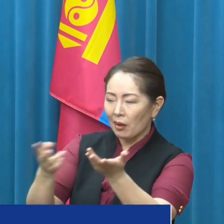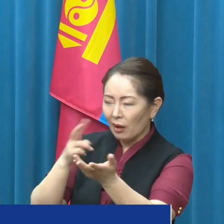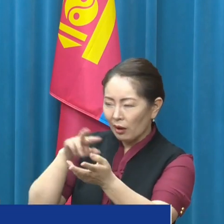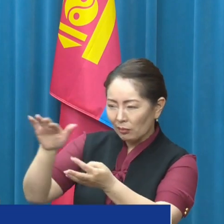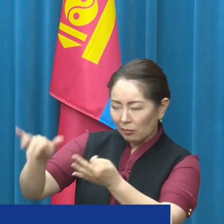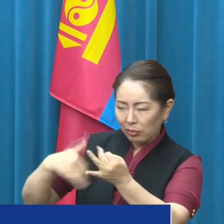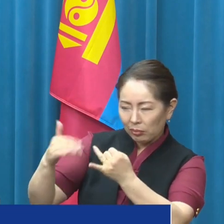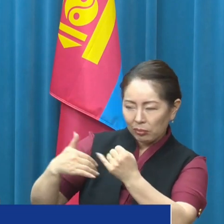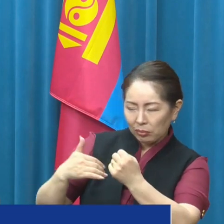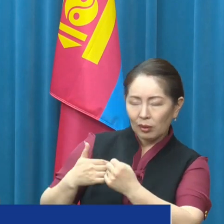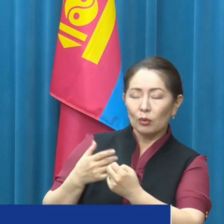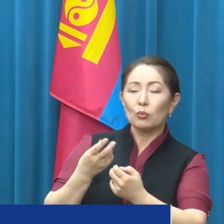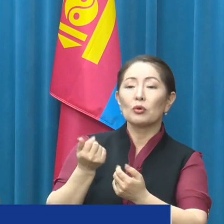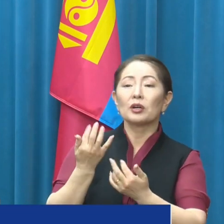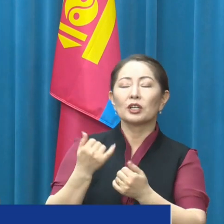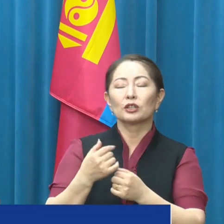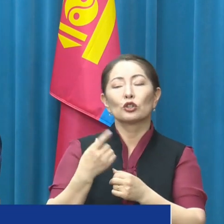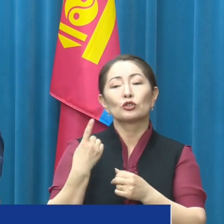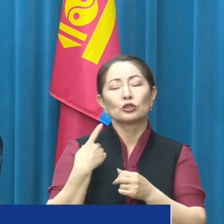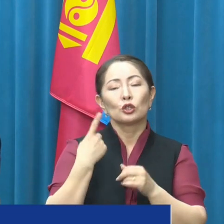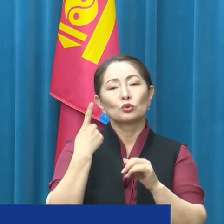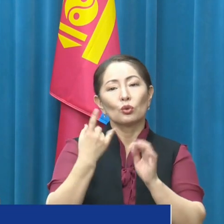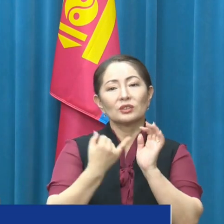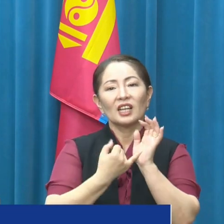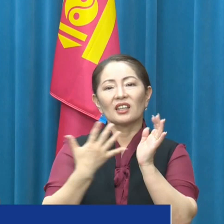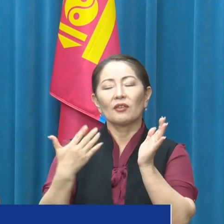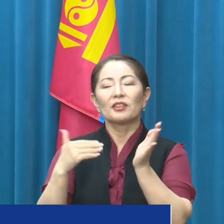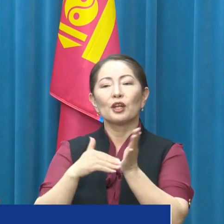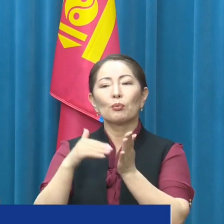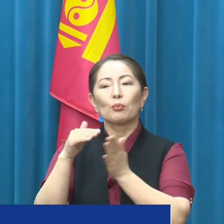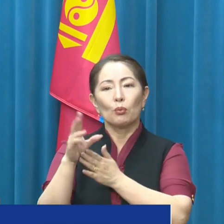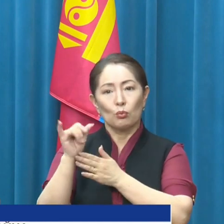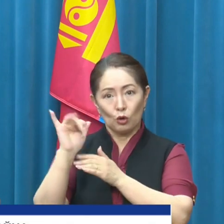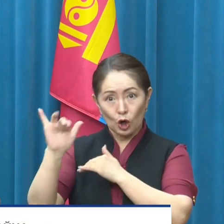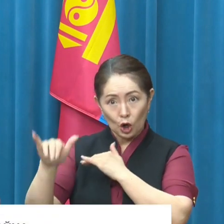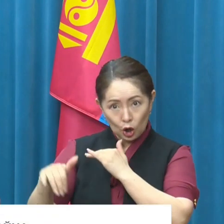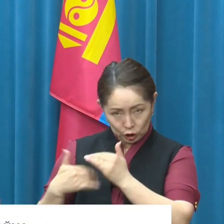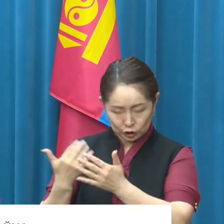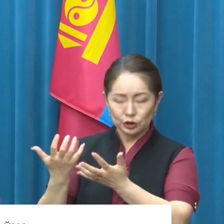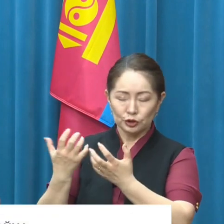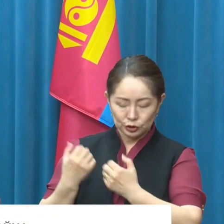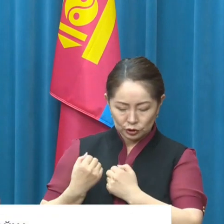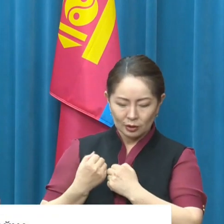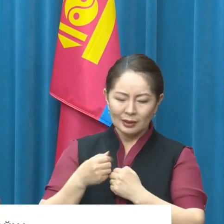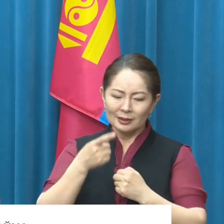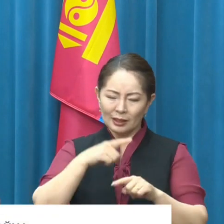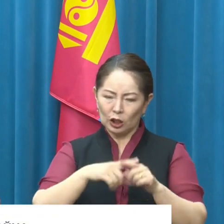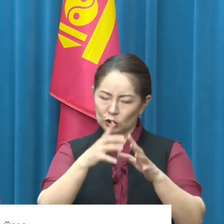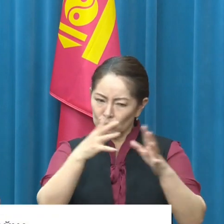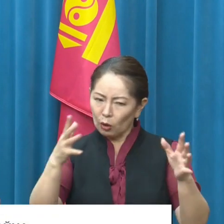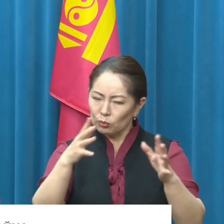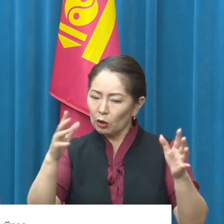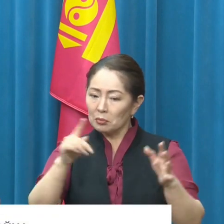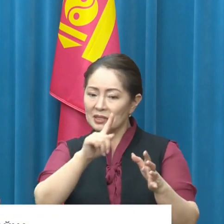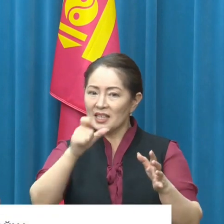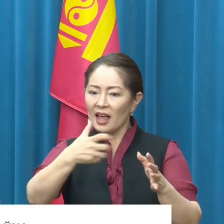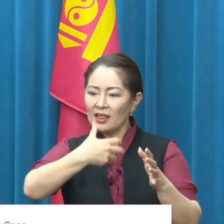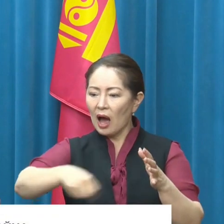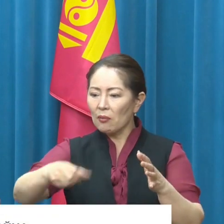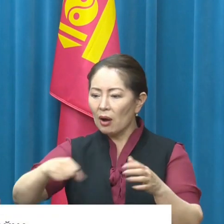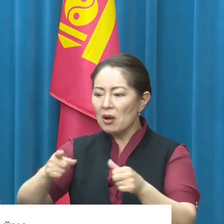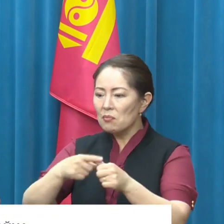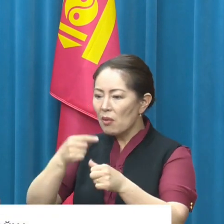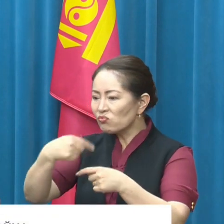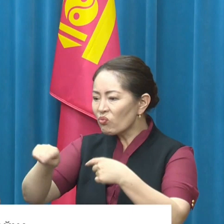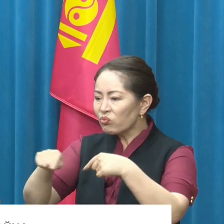төгрөгийн өр төлөгдсөн байна. За, цаашдаа мөн өөрөөрөд болтын эрчимжүүлэх талаар ялангуяа томоохон зээлүүдтэй холбоотой